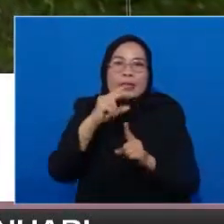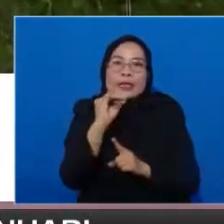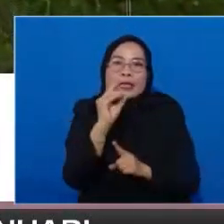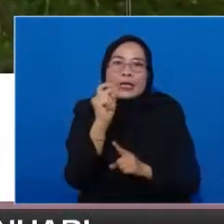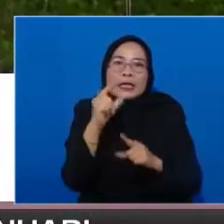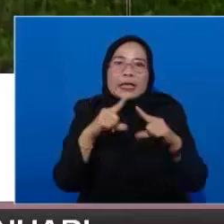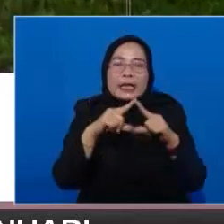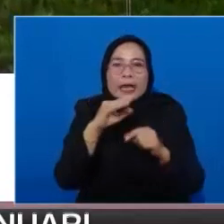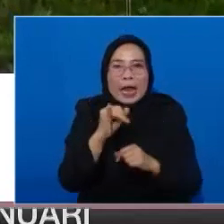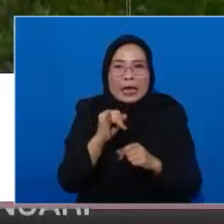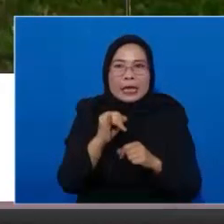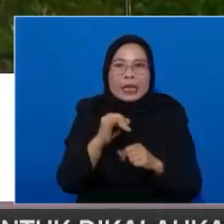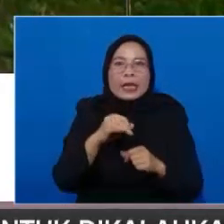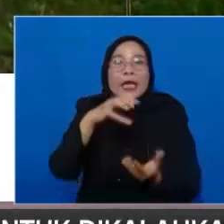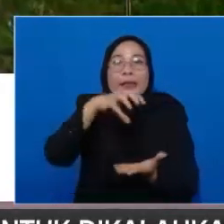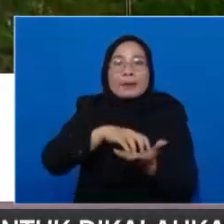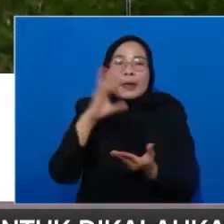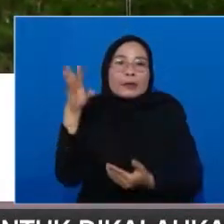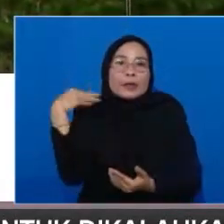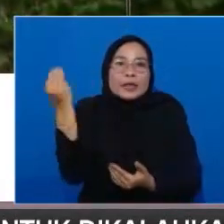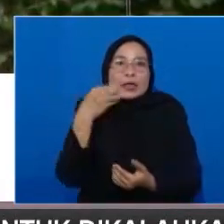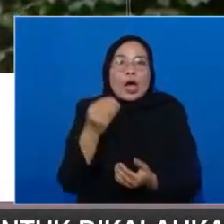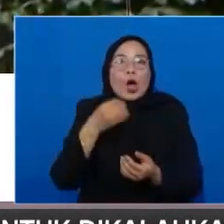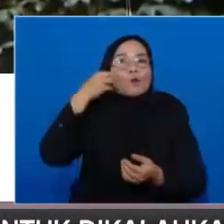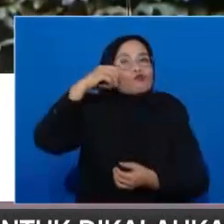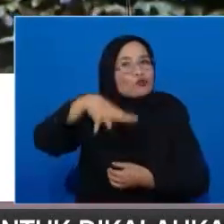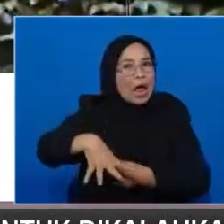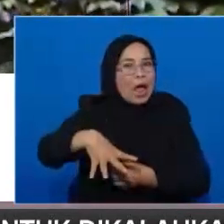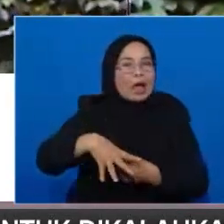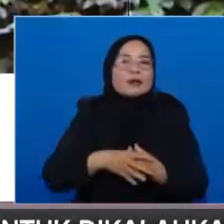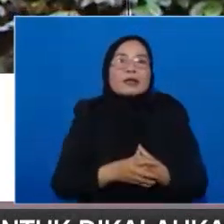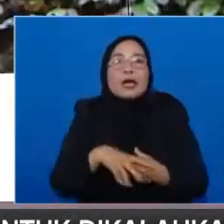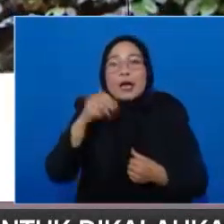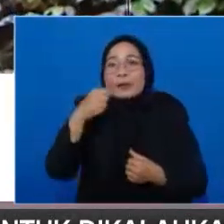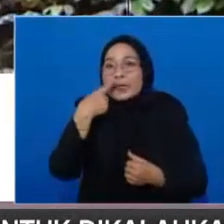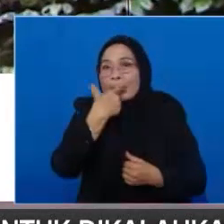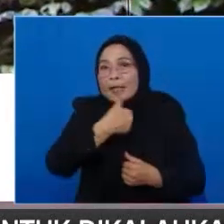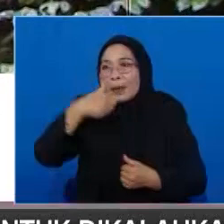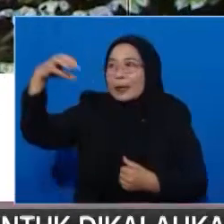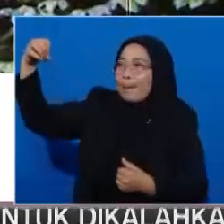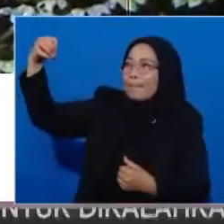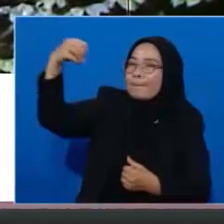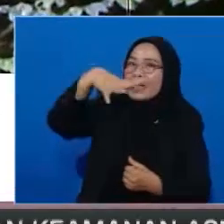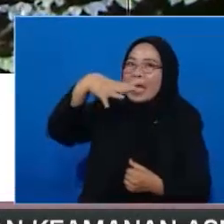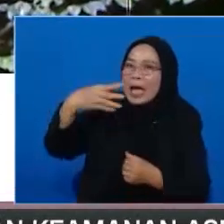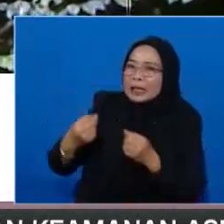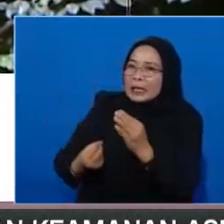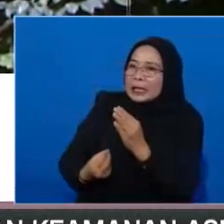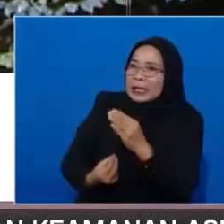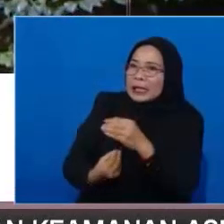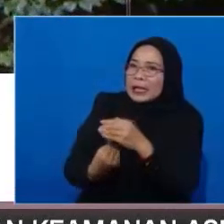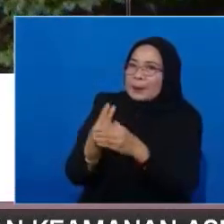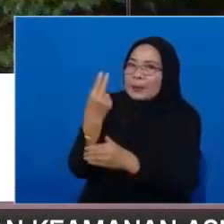tempat rekreasi murah meriah. Dan yang ini juga tidak kalah menarik, menikmati matahari terbit menjadi kegiatan yang menarik di pagi